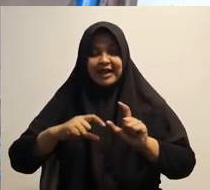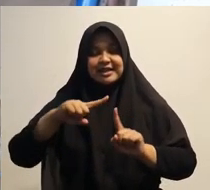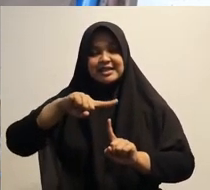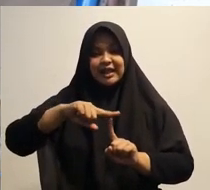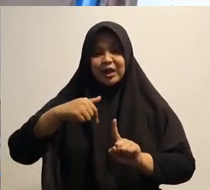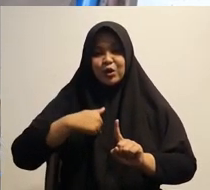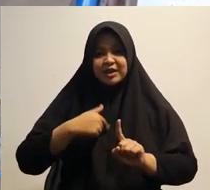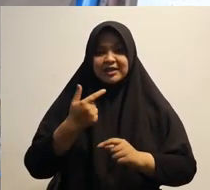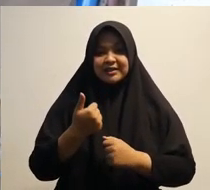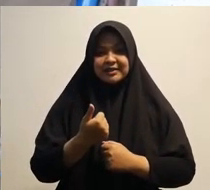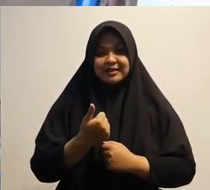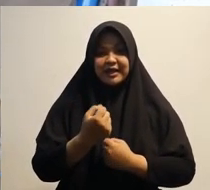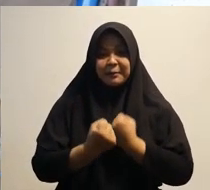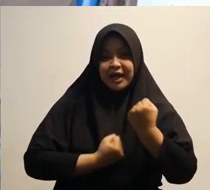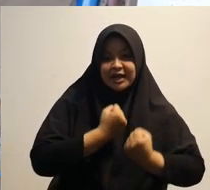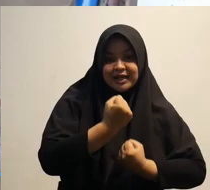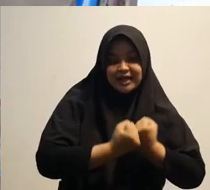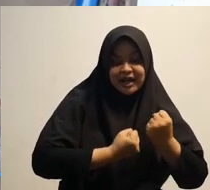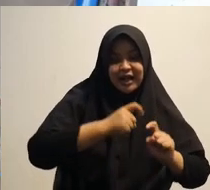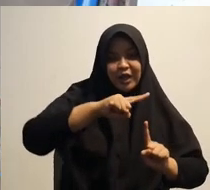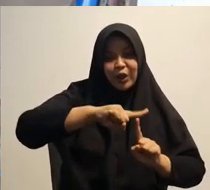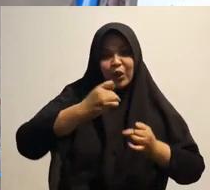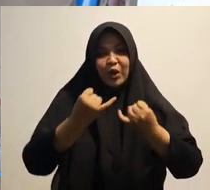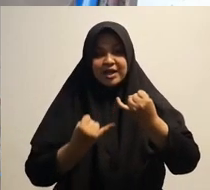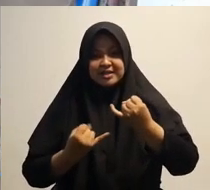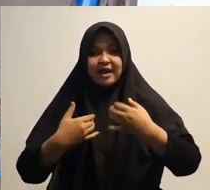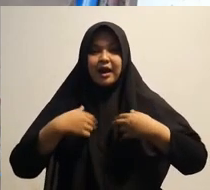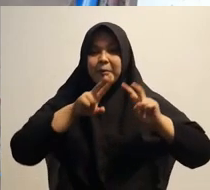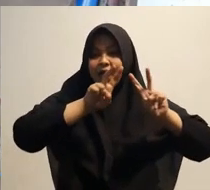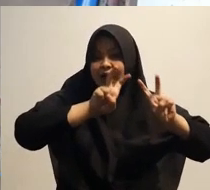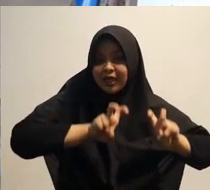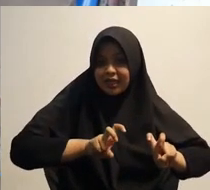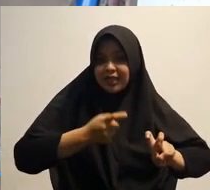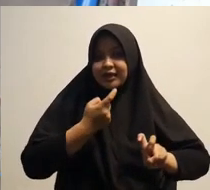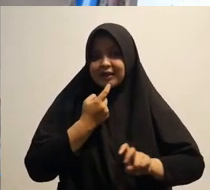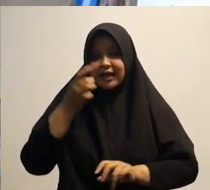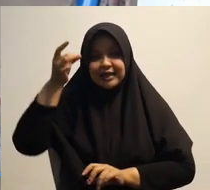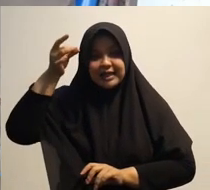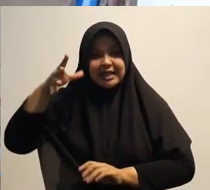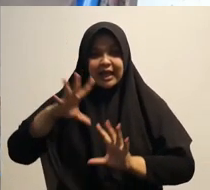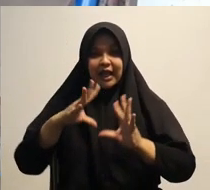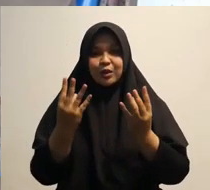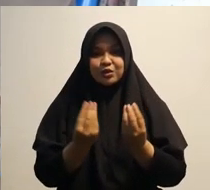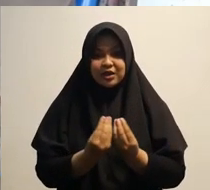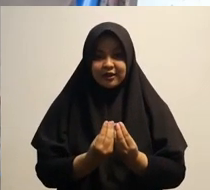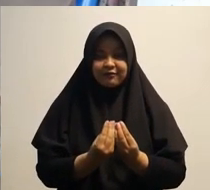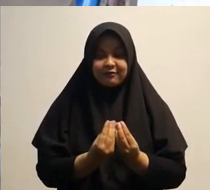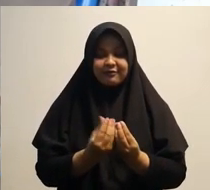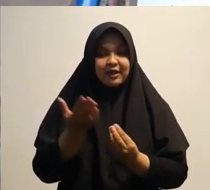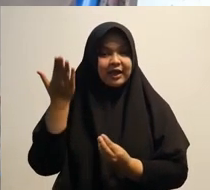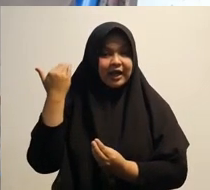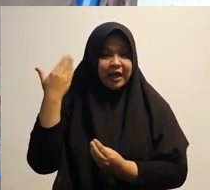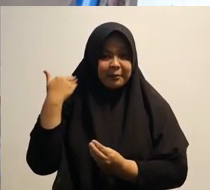juga sedang mengadakan tugas akhir Pak. Ada penelitian tentang desa